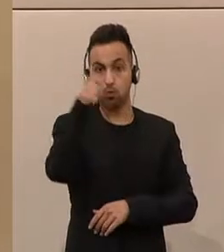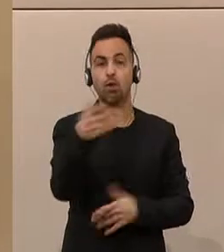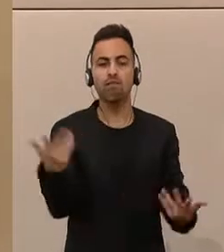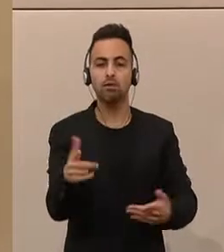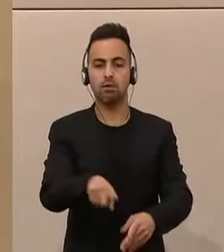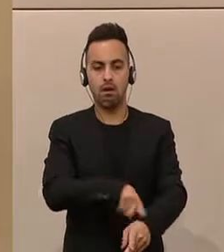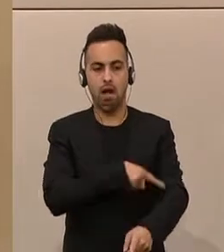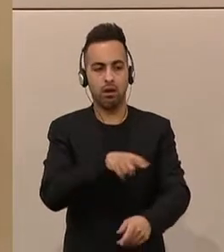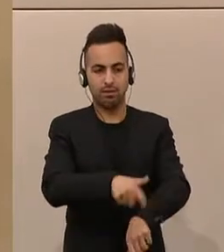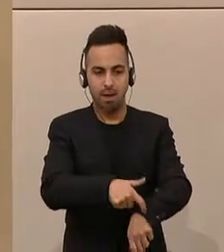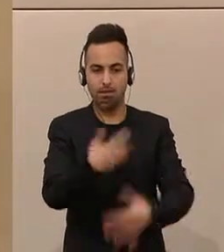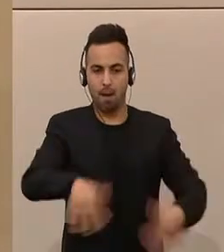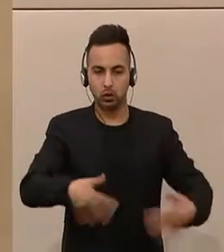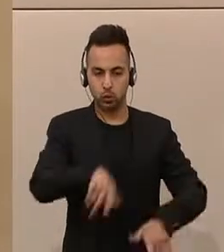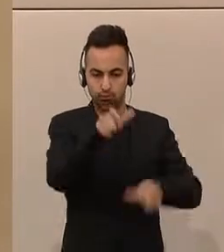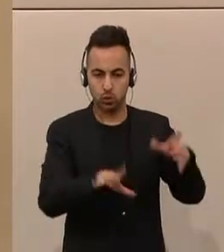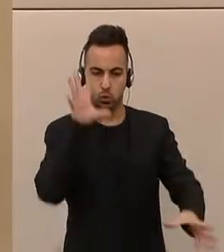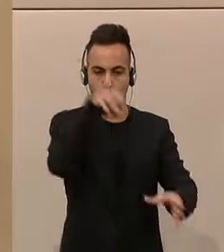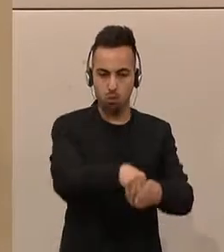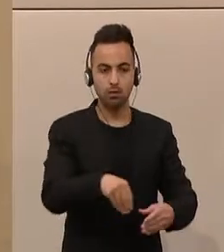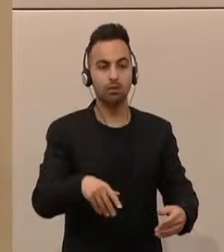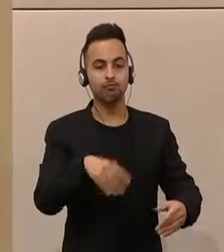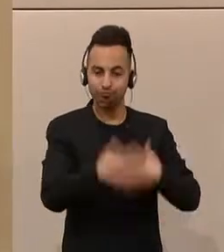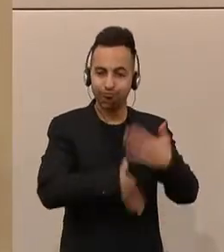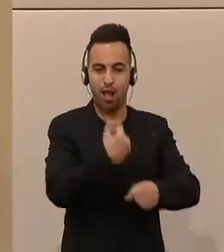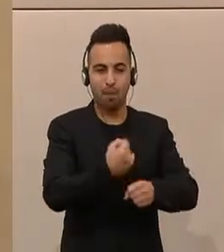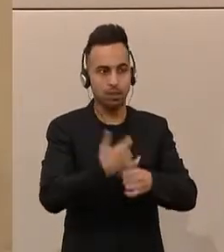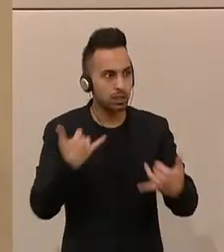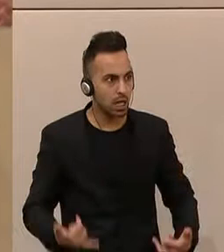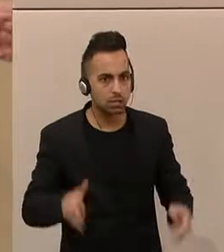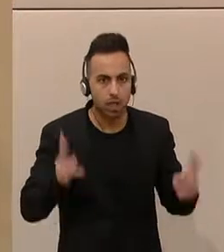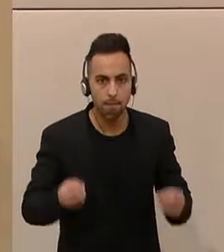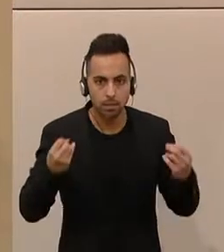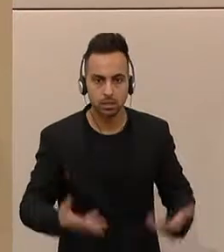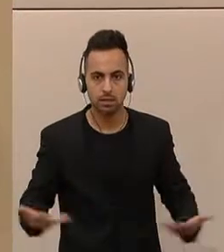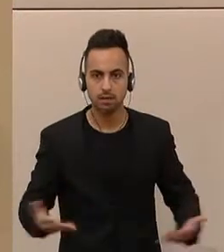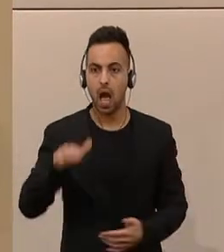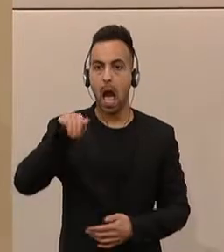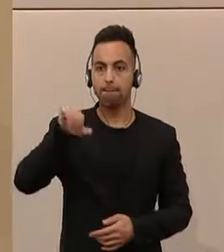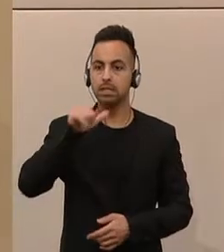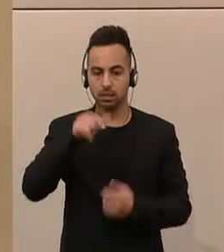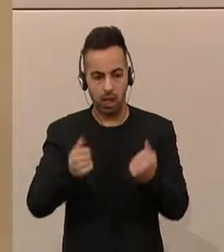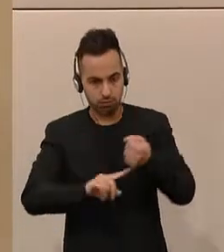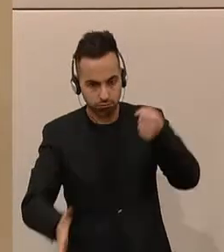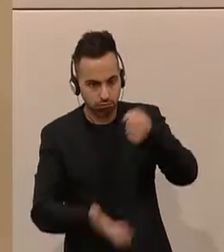in Beschäftigung sind, ist von der Einstellung bedroht, weil das AMS keine Mittel zur Verfügung hat. Und das ist die Realität